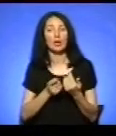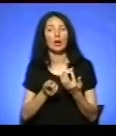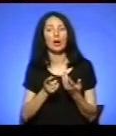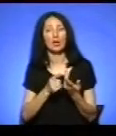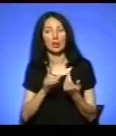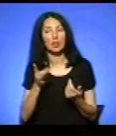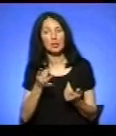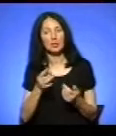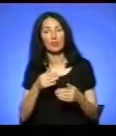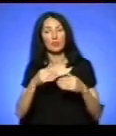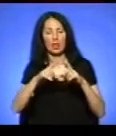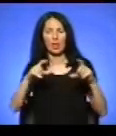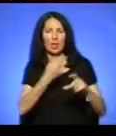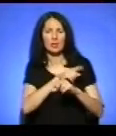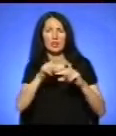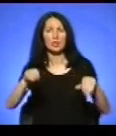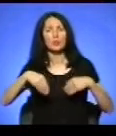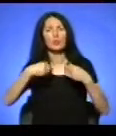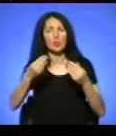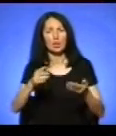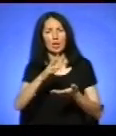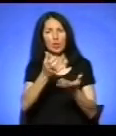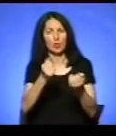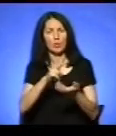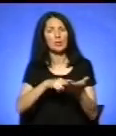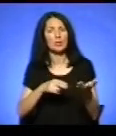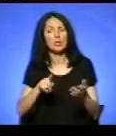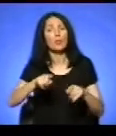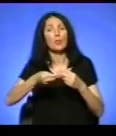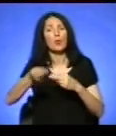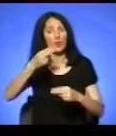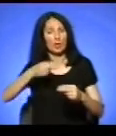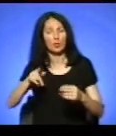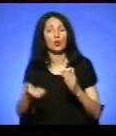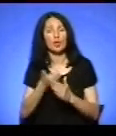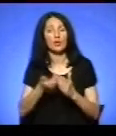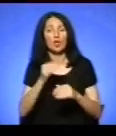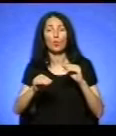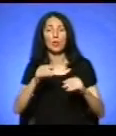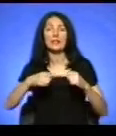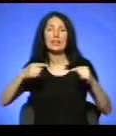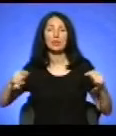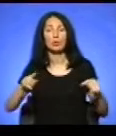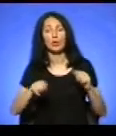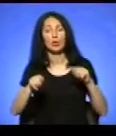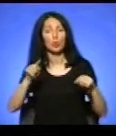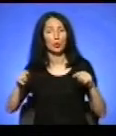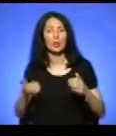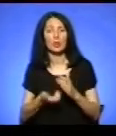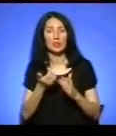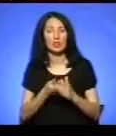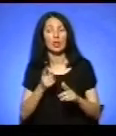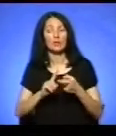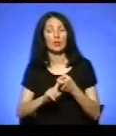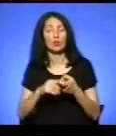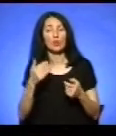отримання ліцензії, їм повертають в зв'язку з тим, що десь того не вистачає там якогось обладнання, якогось інструменту і так далі, і так далі. От, і в зв'язку з тим, в